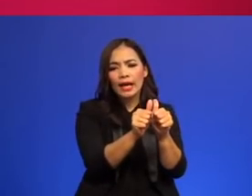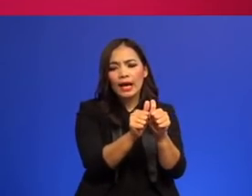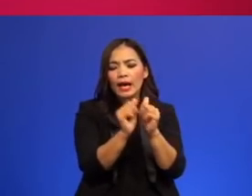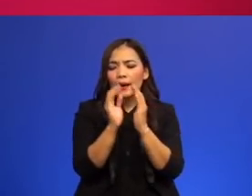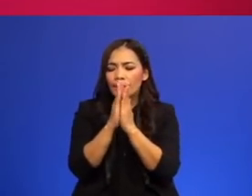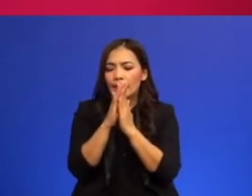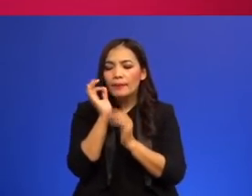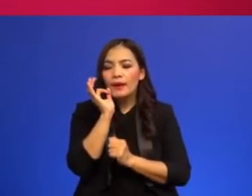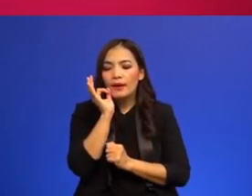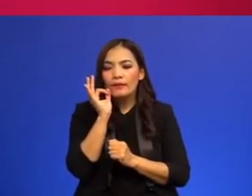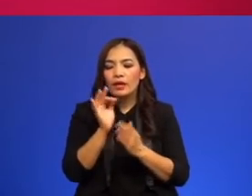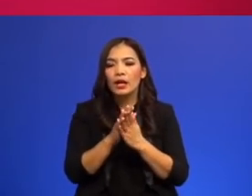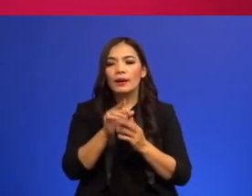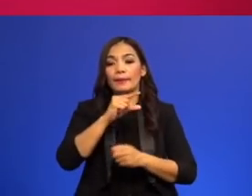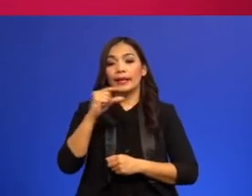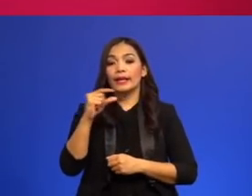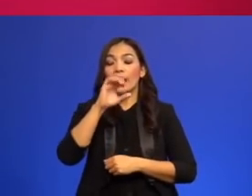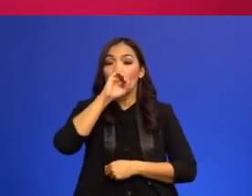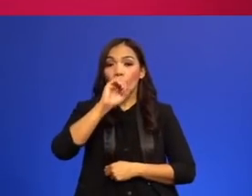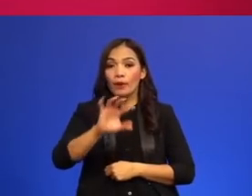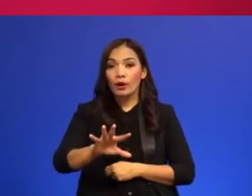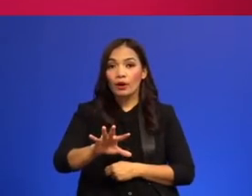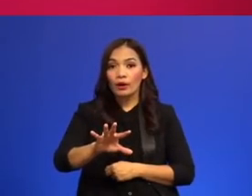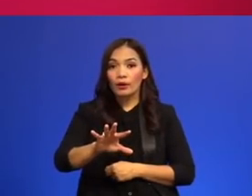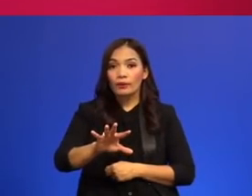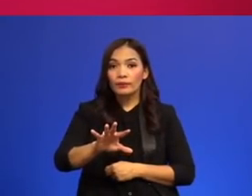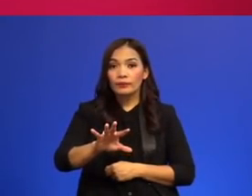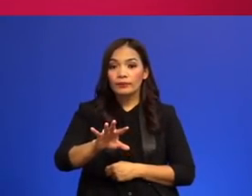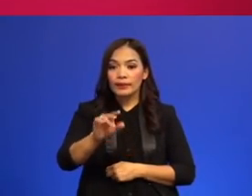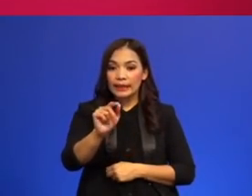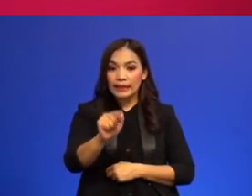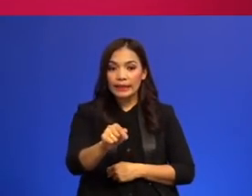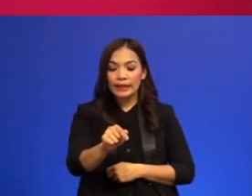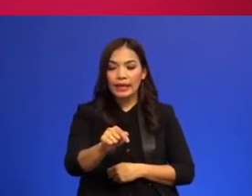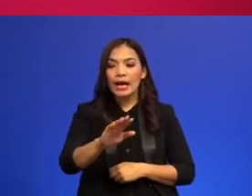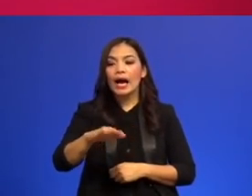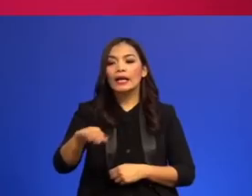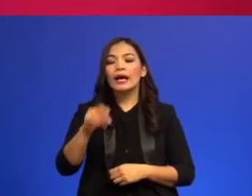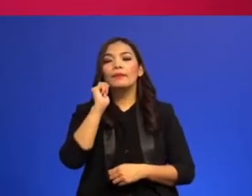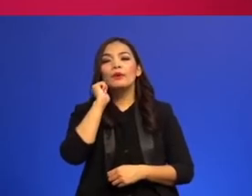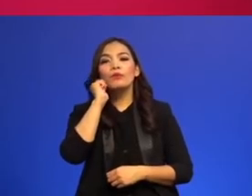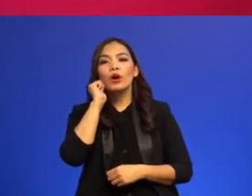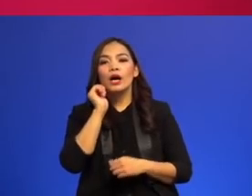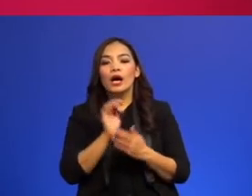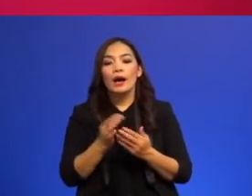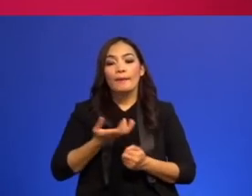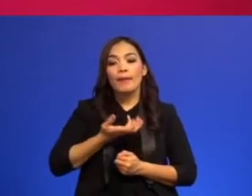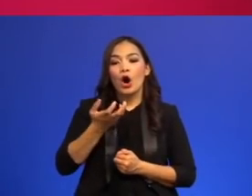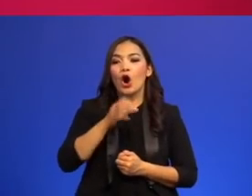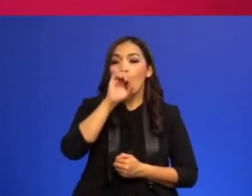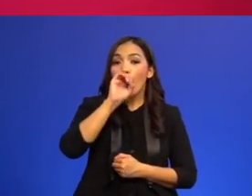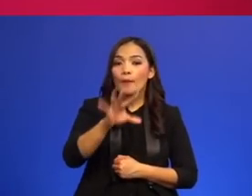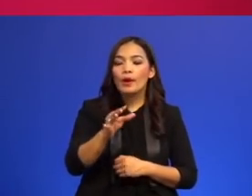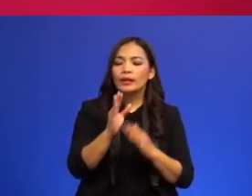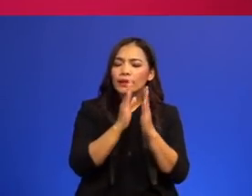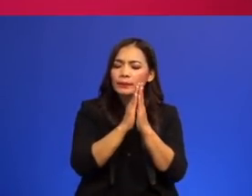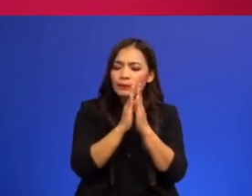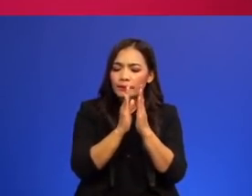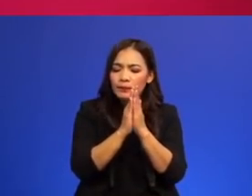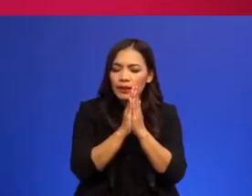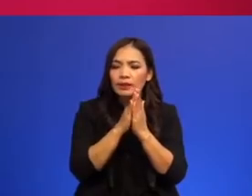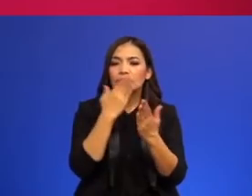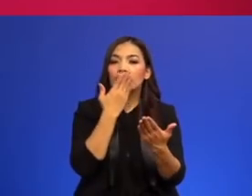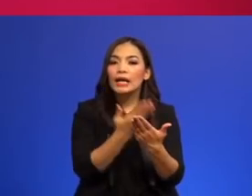maaf, lalu pendeta akan mengatakan, ini anak perempuan mengucapkan terima kasih kepada orang tua dan minta maaf. Setelah